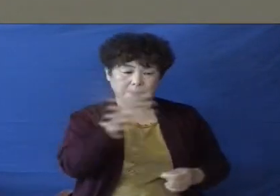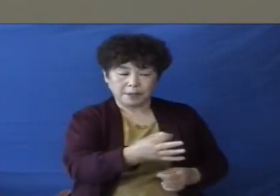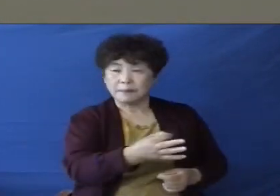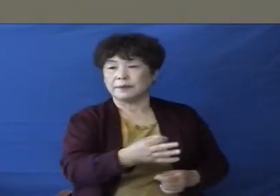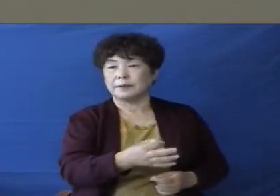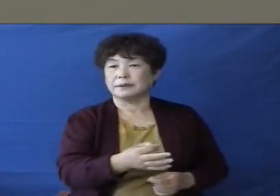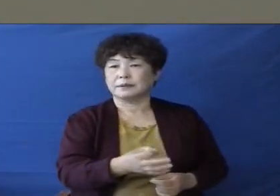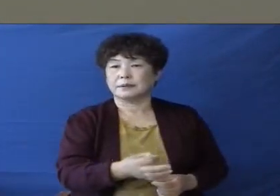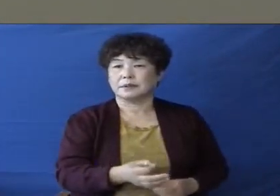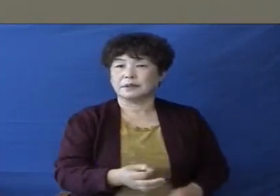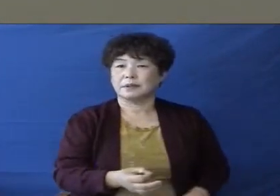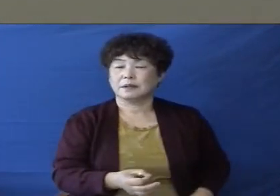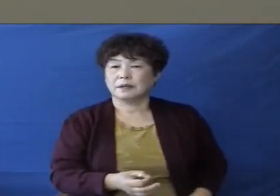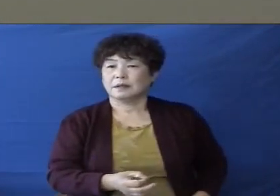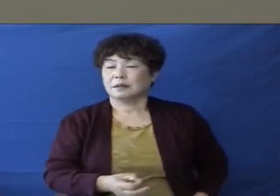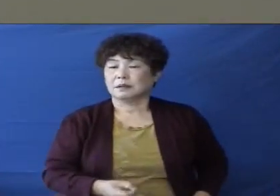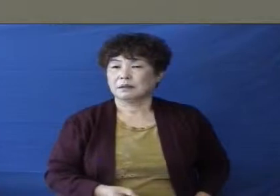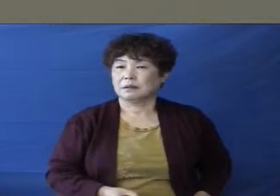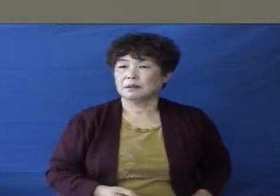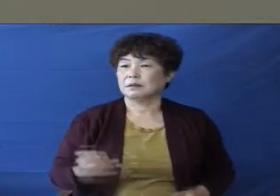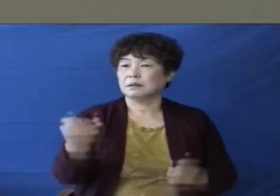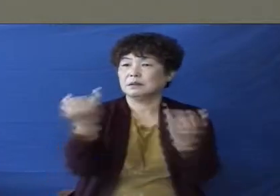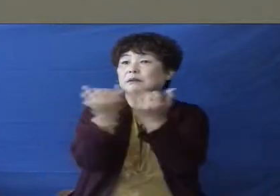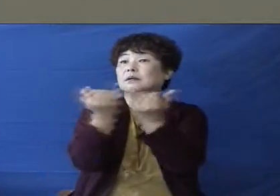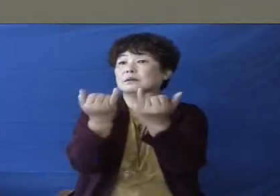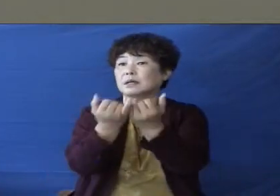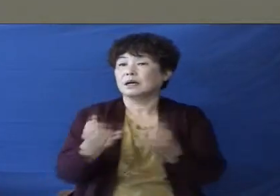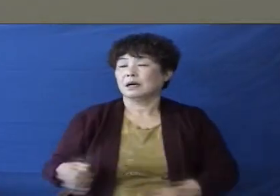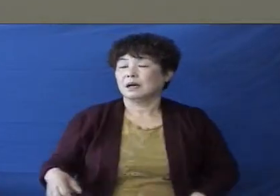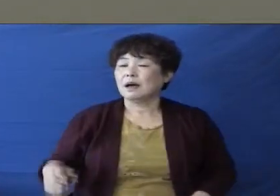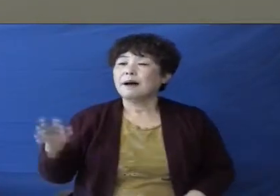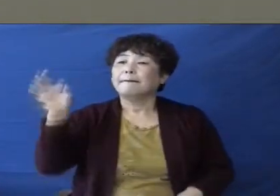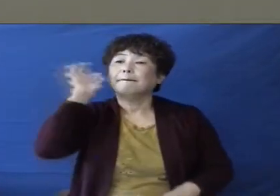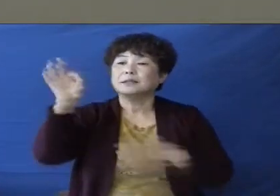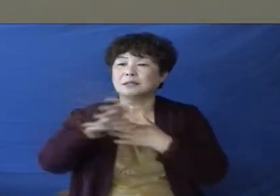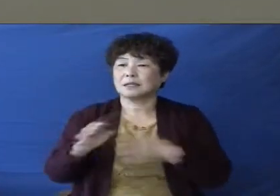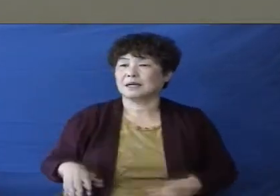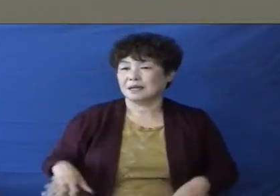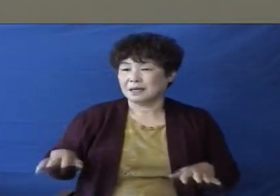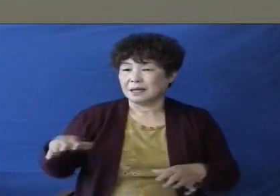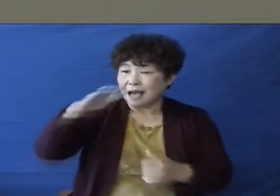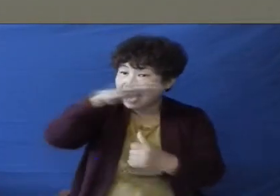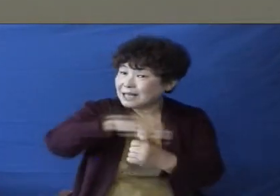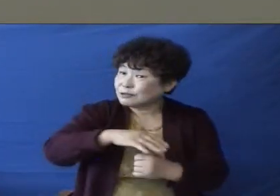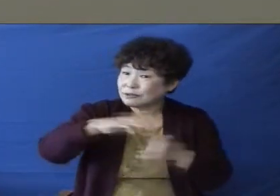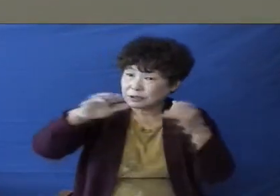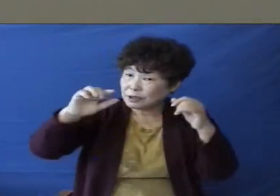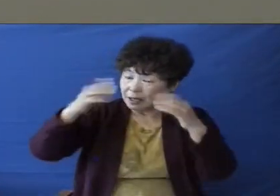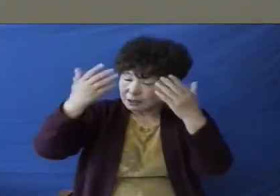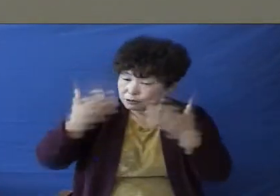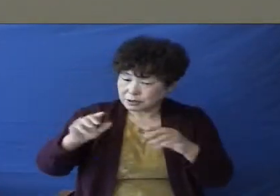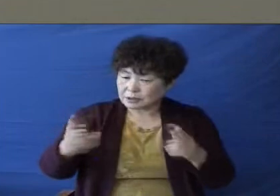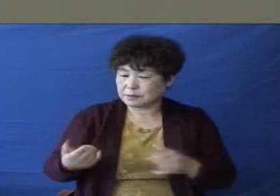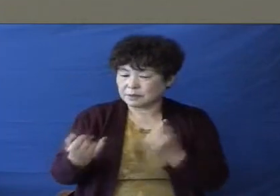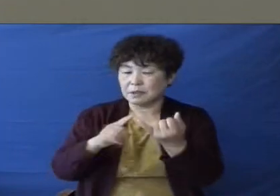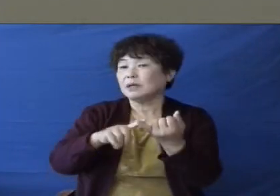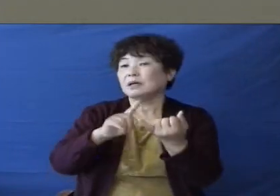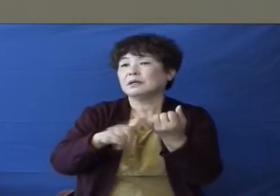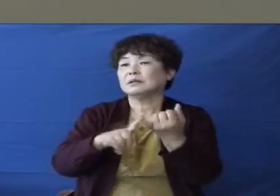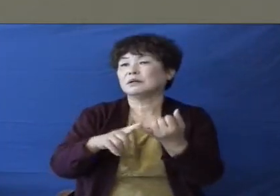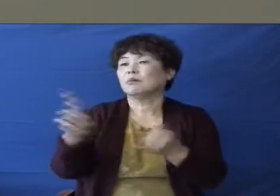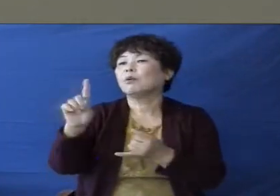그냥 예수님 가실 까봐 막 덜덜 떨지 않겠어요 제발 오늘 해달라고 어 그런데